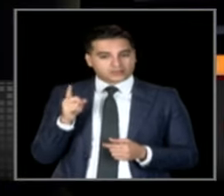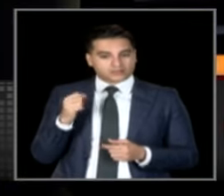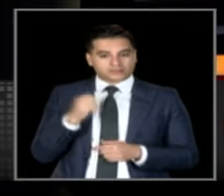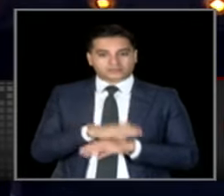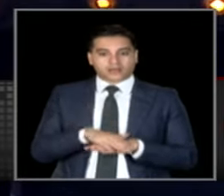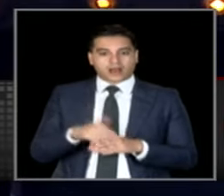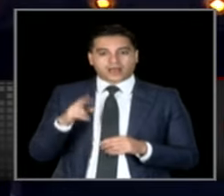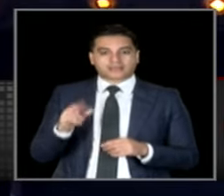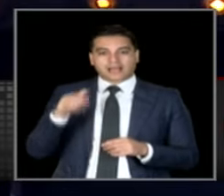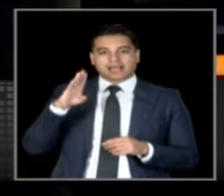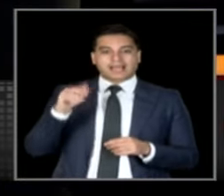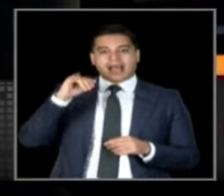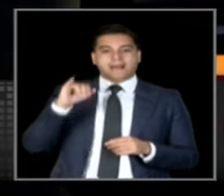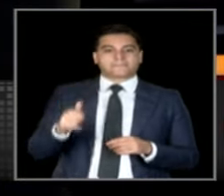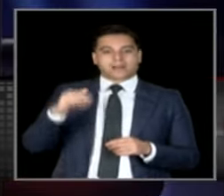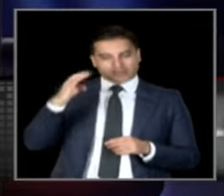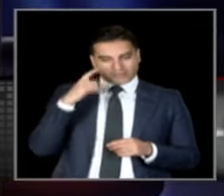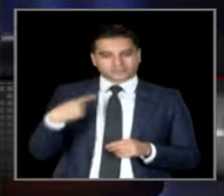صحراء تكاما. إجابة صحيحة.